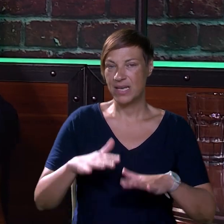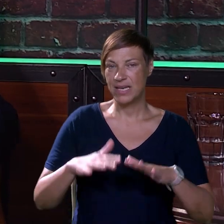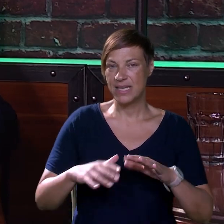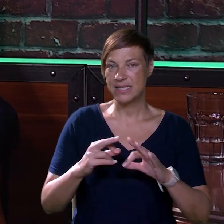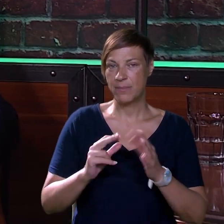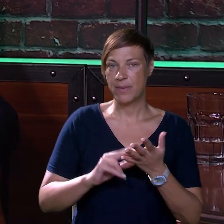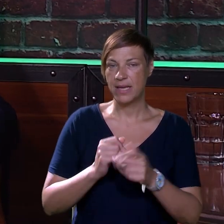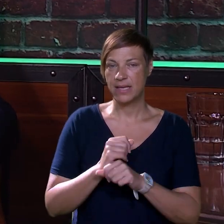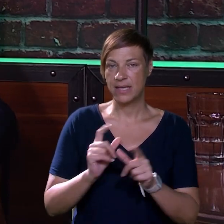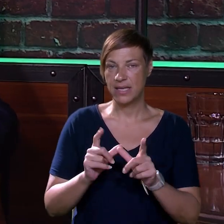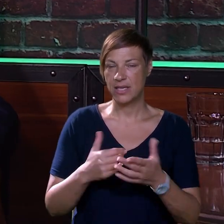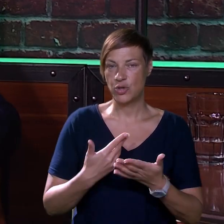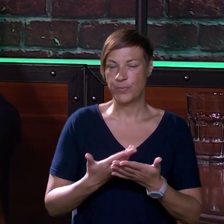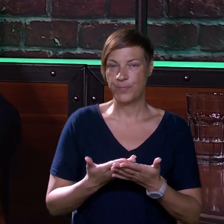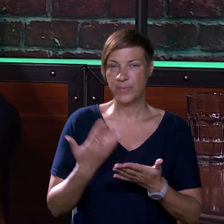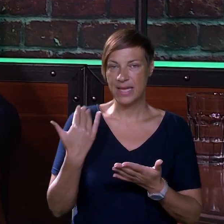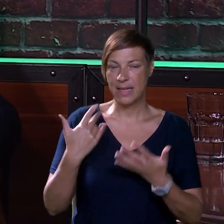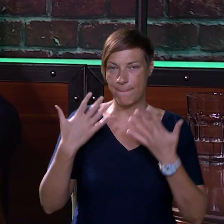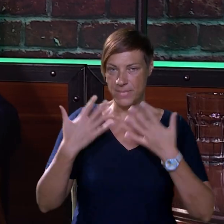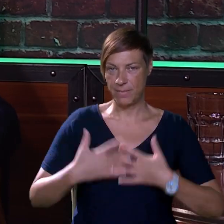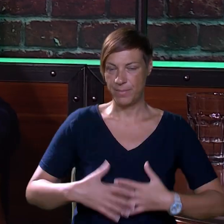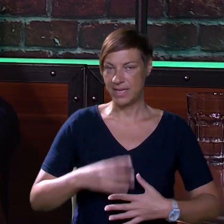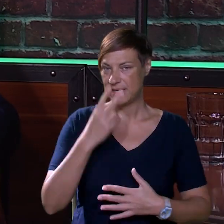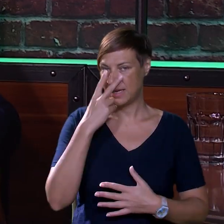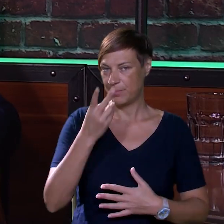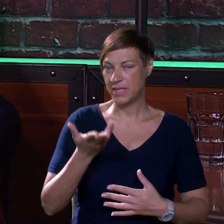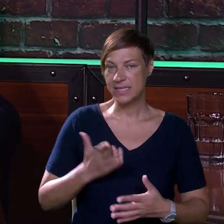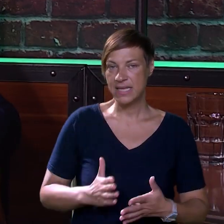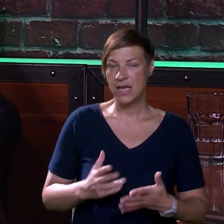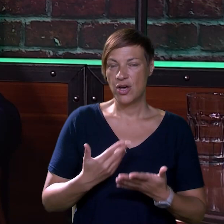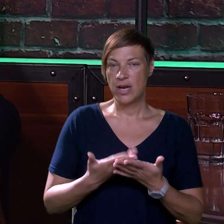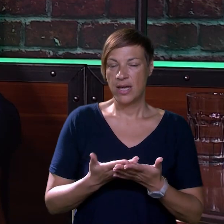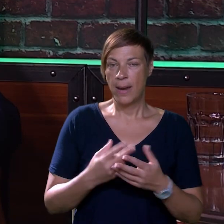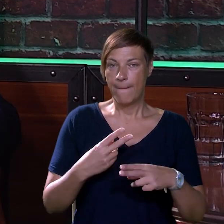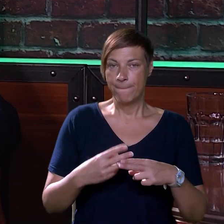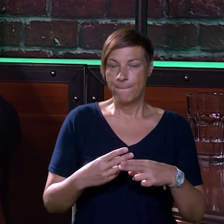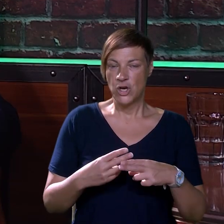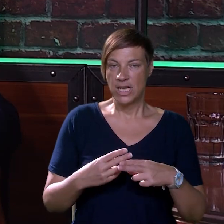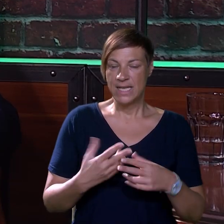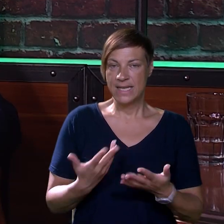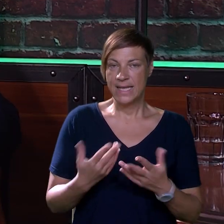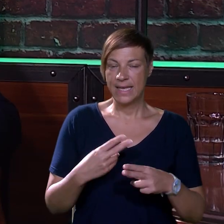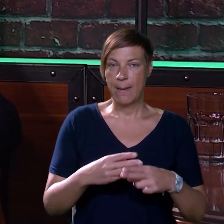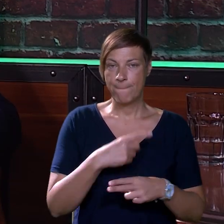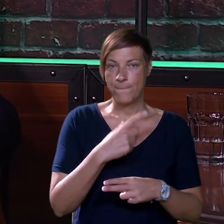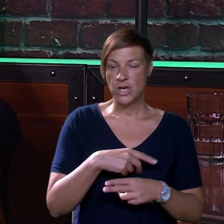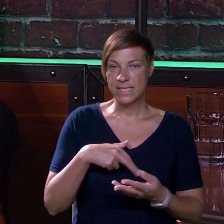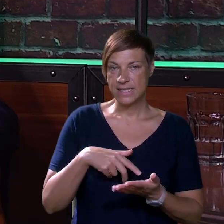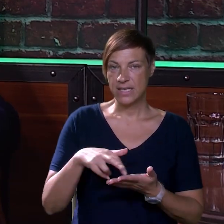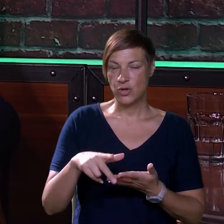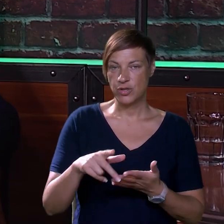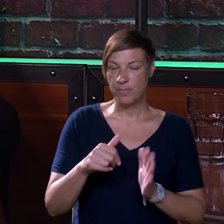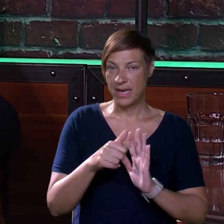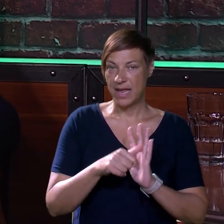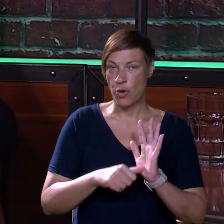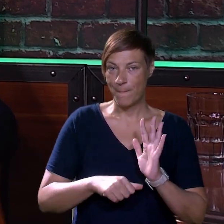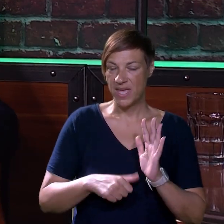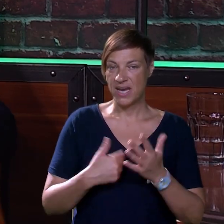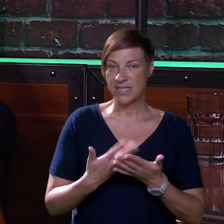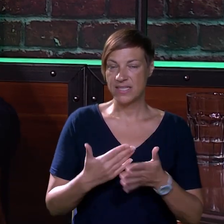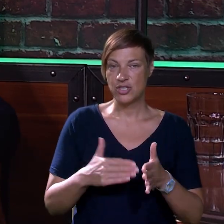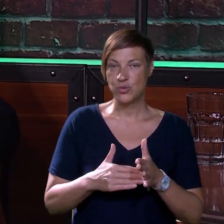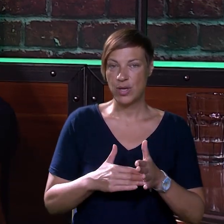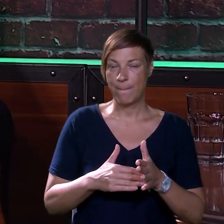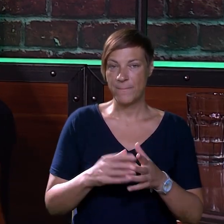nestabilnu anginu, tada mi pretragama vidimo da se radi o ozbiljnim bolestima. Nekad takvi bolesnici idu odmah na operativne zahvate jer